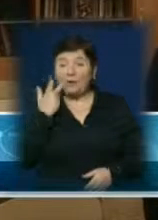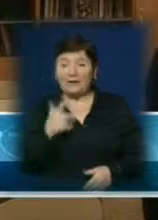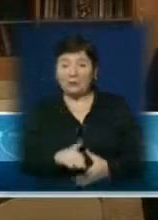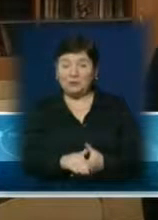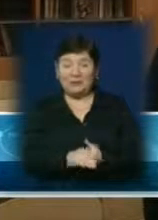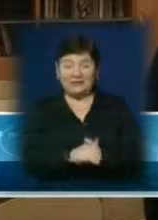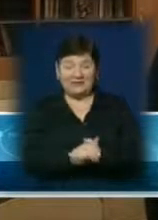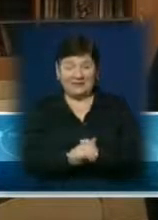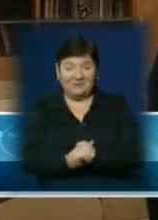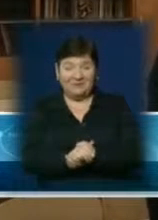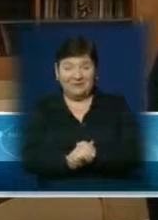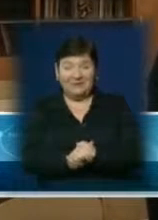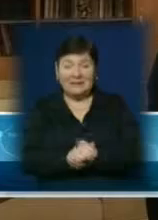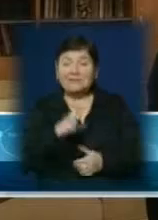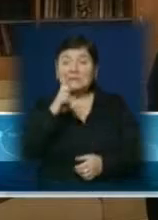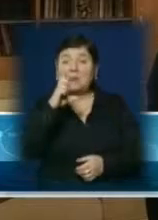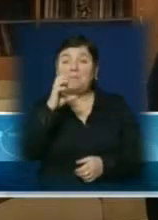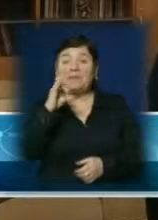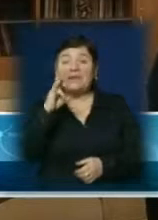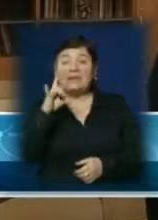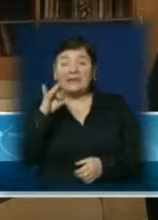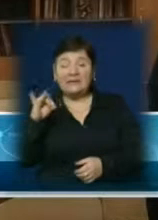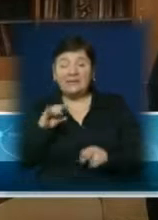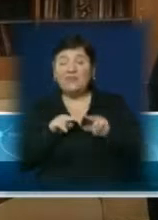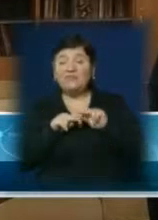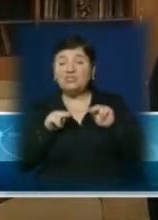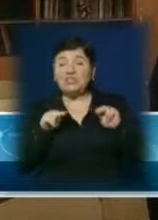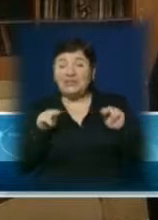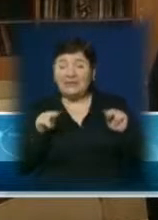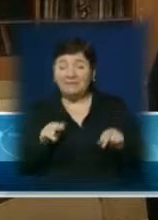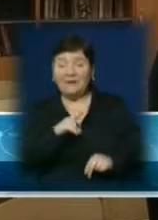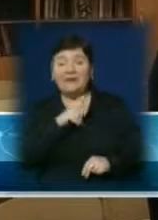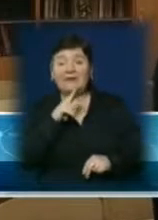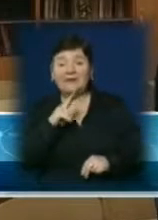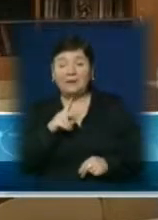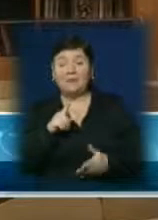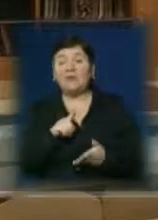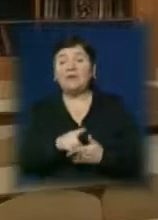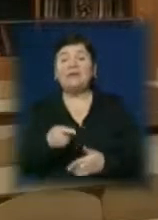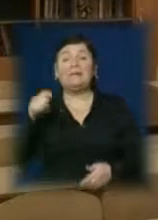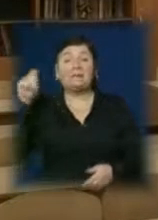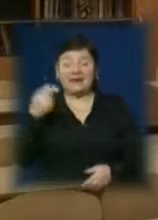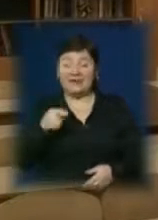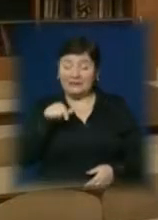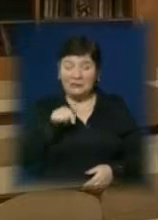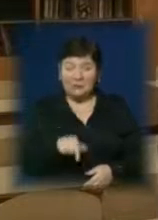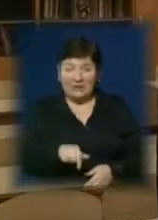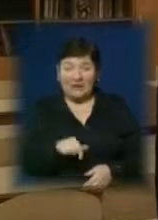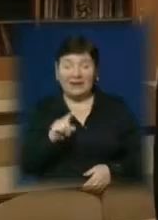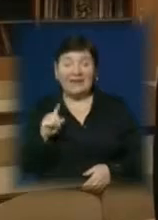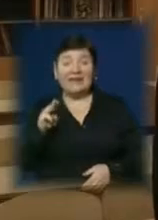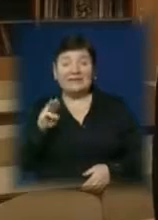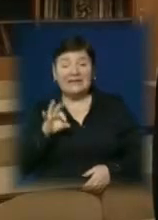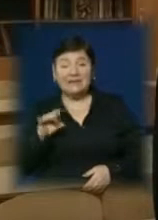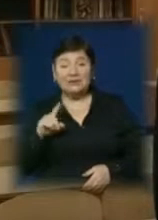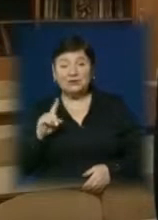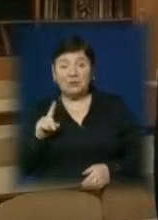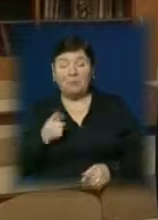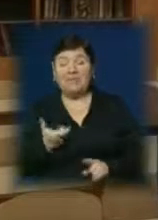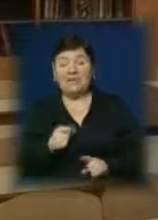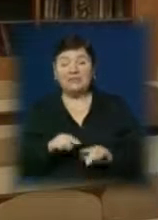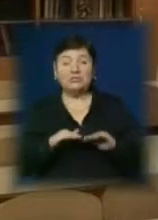– шанс пізнати нашу культуру та вивчити англійську мову, спілкуючись з ровесниками. Проте такий досвід так само необхідний і нашим школярам.